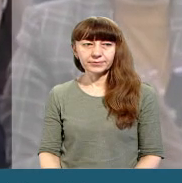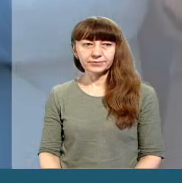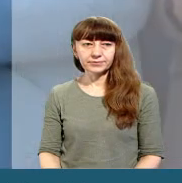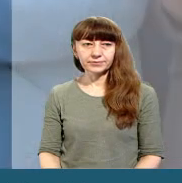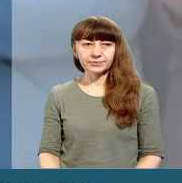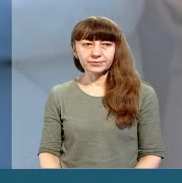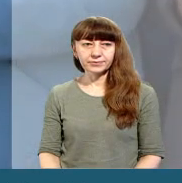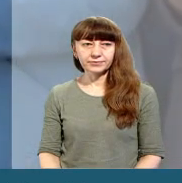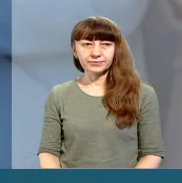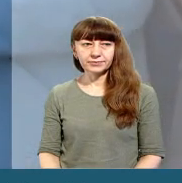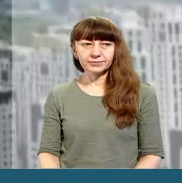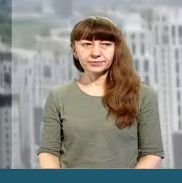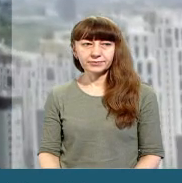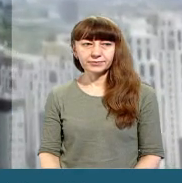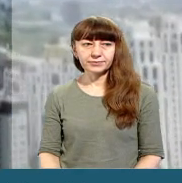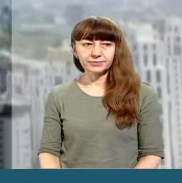сенемін.